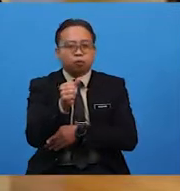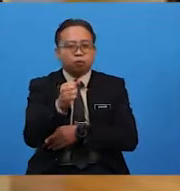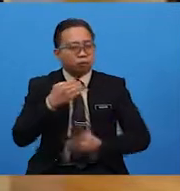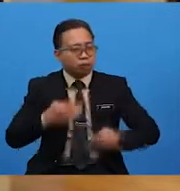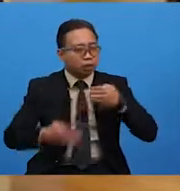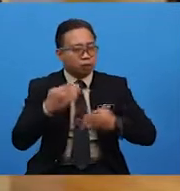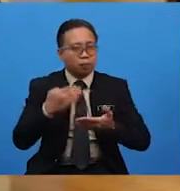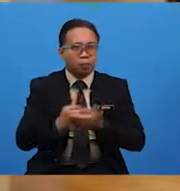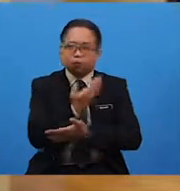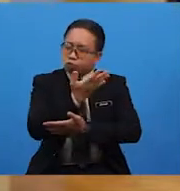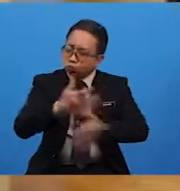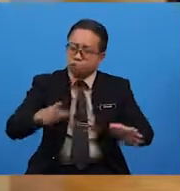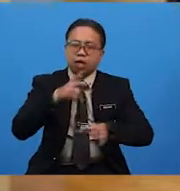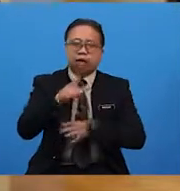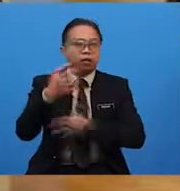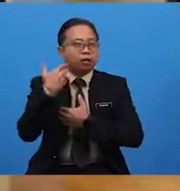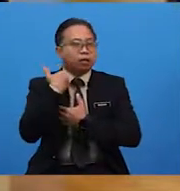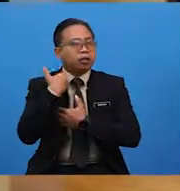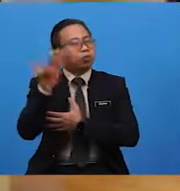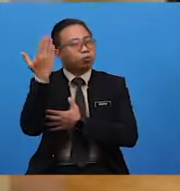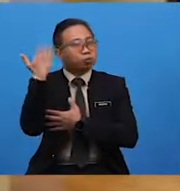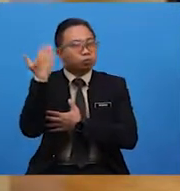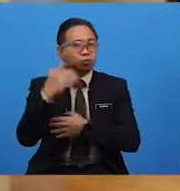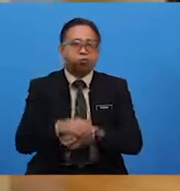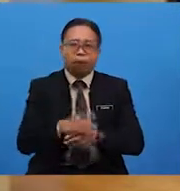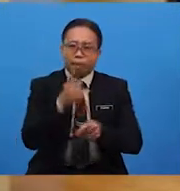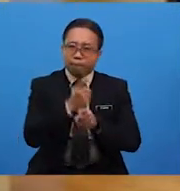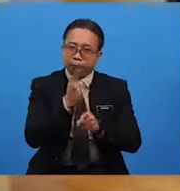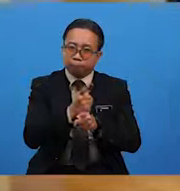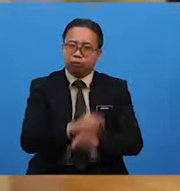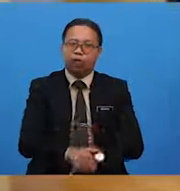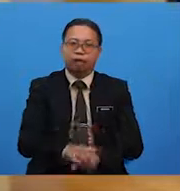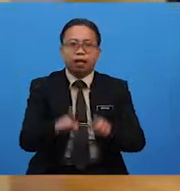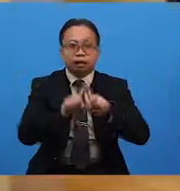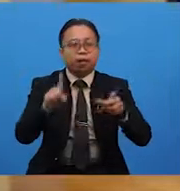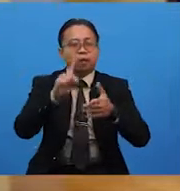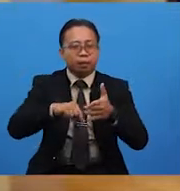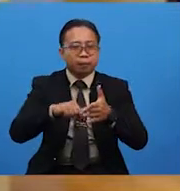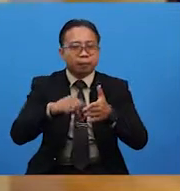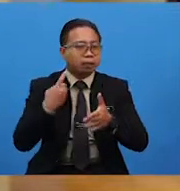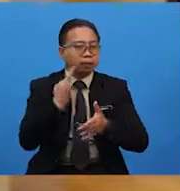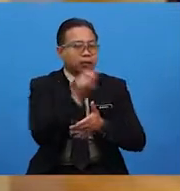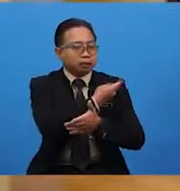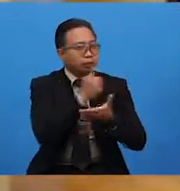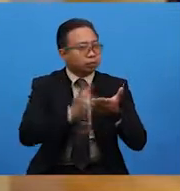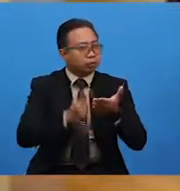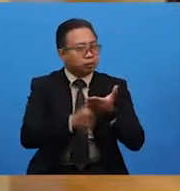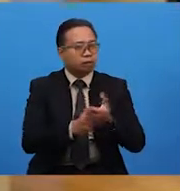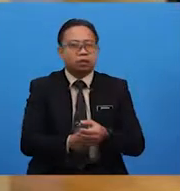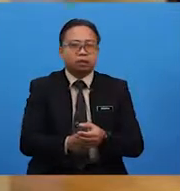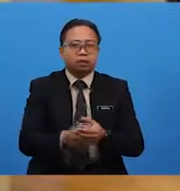yang baru tapi telah wujud berpuluh-puluh tahun yang dahulu ia betul jagoannya tetapi apa yang kita bincangkan per hari ini pelajar-pelajar